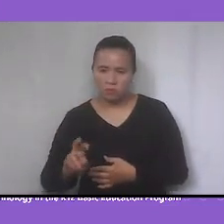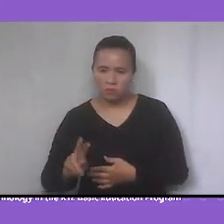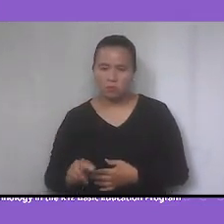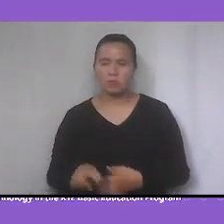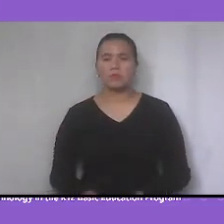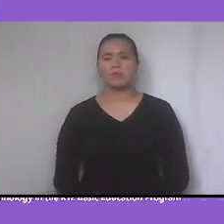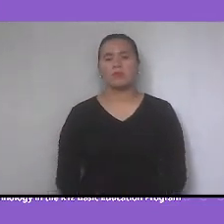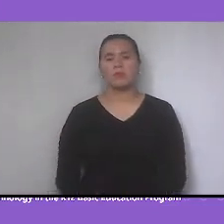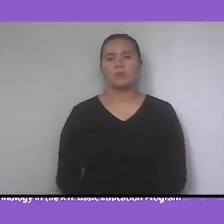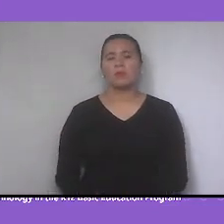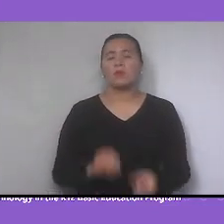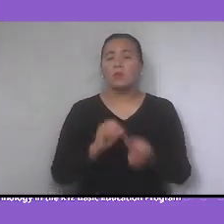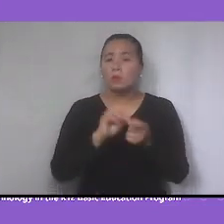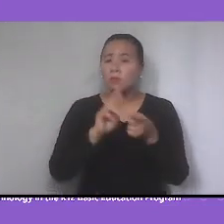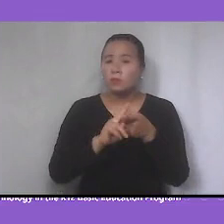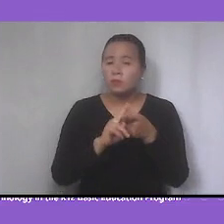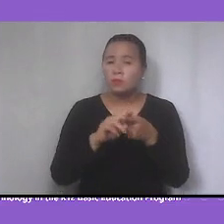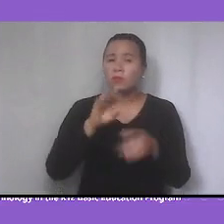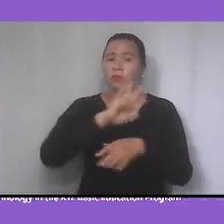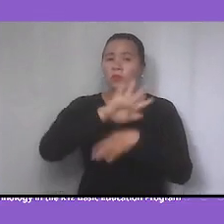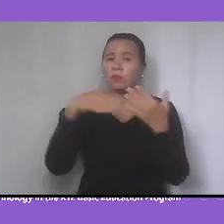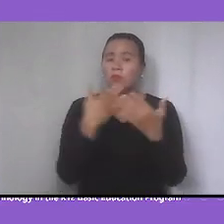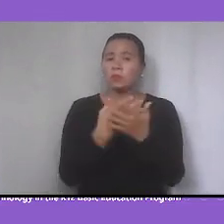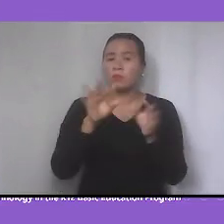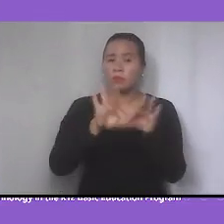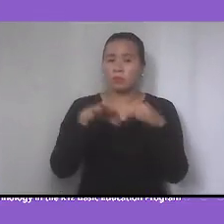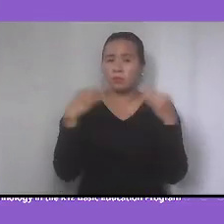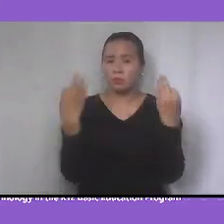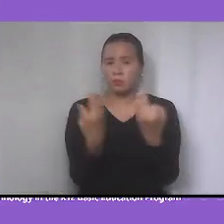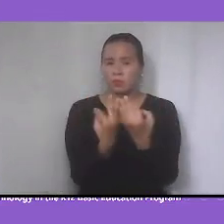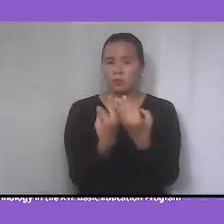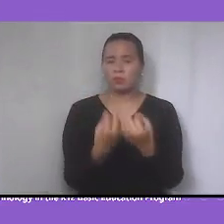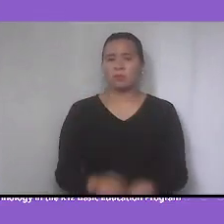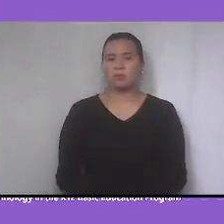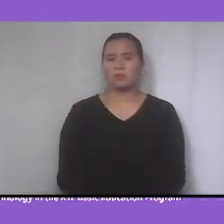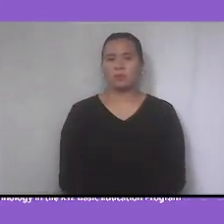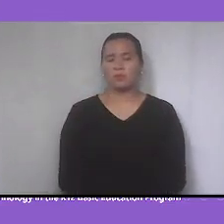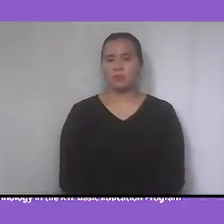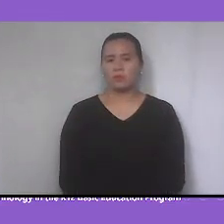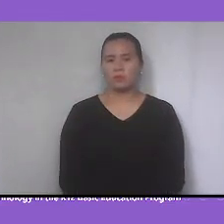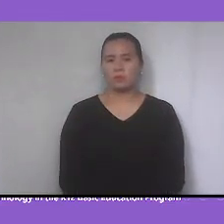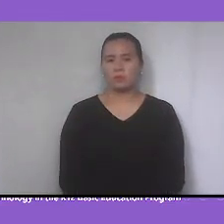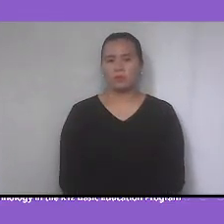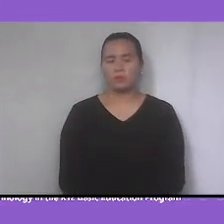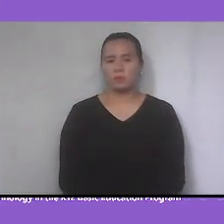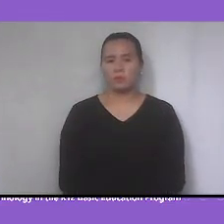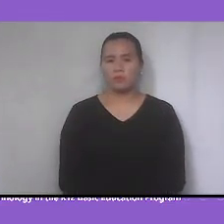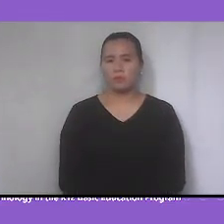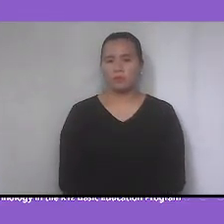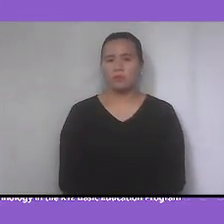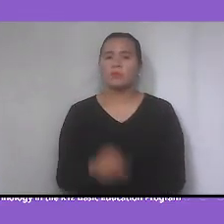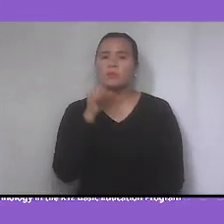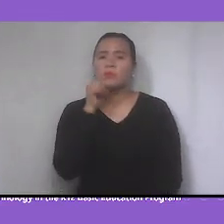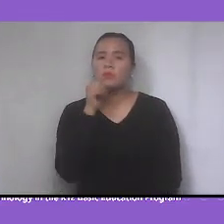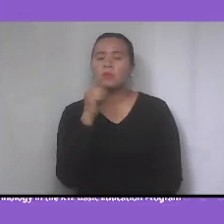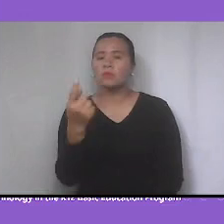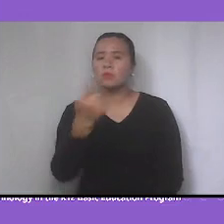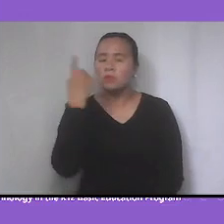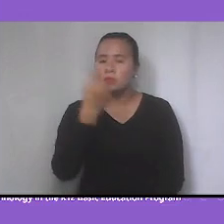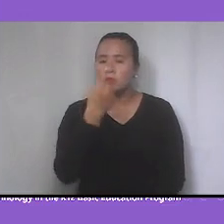all family, ball, call, fall, hall. Pero hindi lamang yan ginagamit sa mga nasa primary